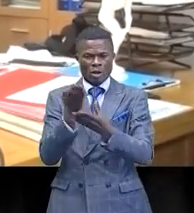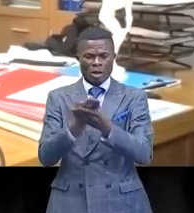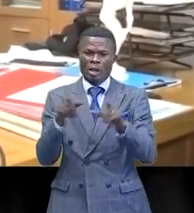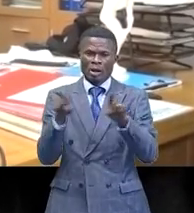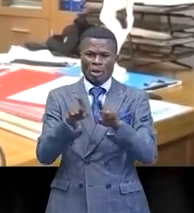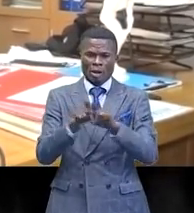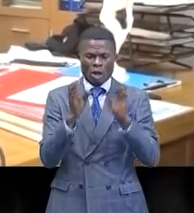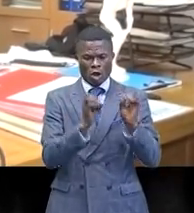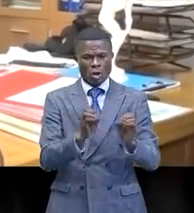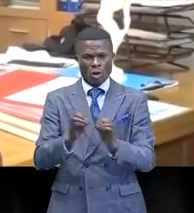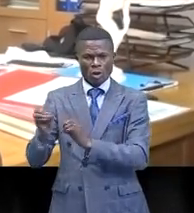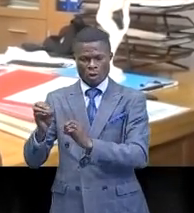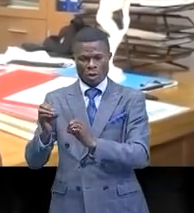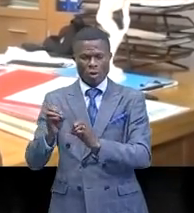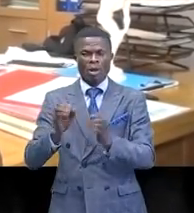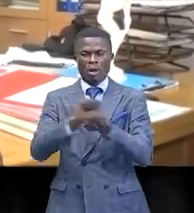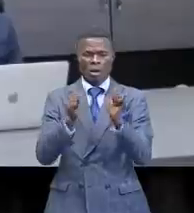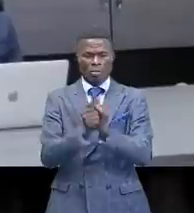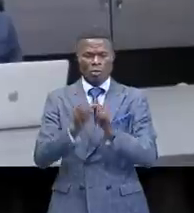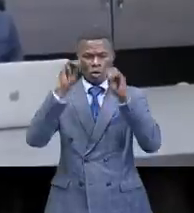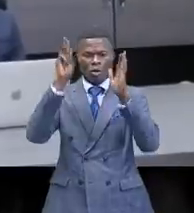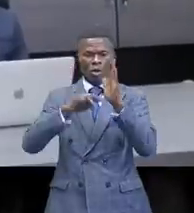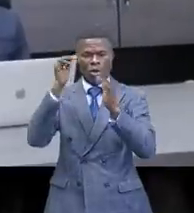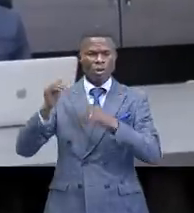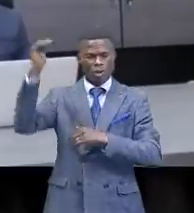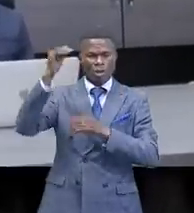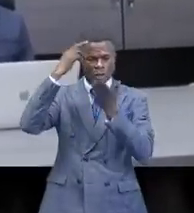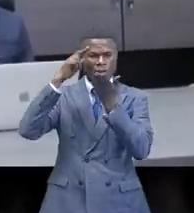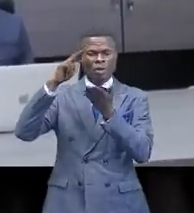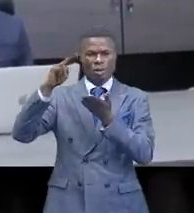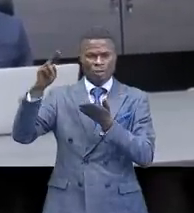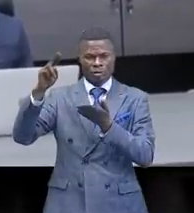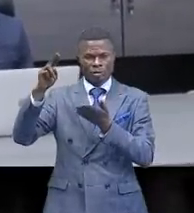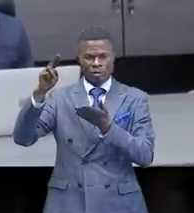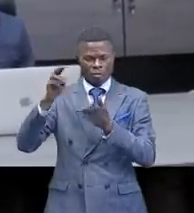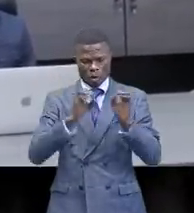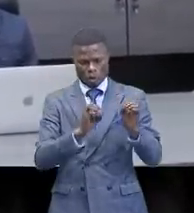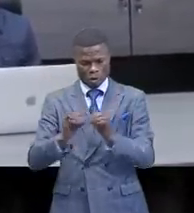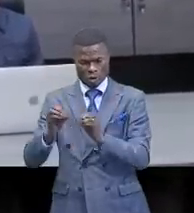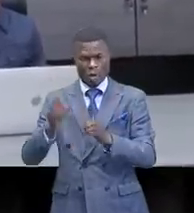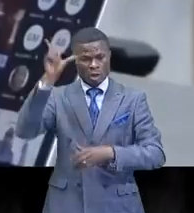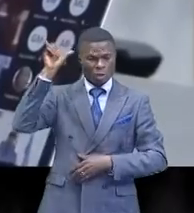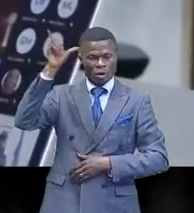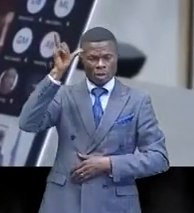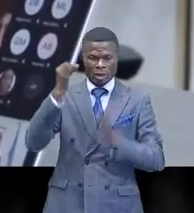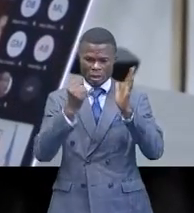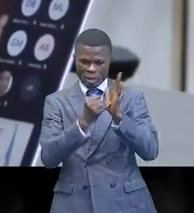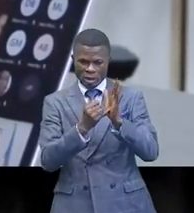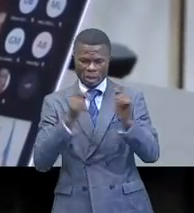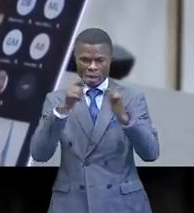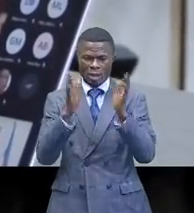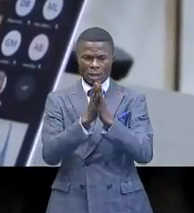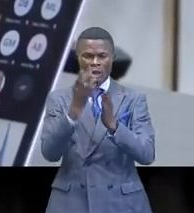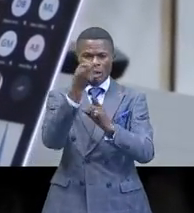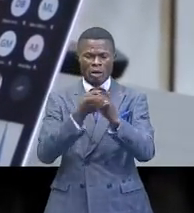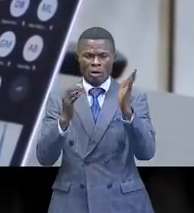relatif à l'organisation des États généraux de l'enseignement supérieur et universitaire qui se déroulera à Lubumbashi du 6